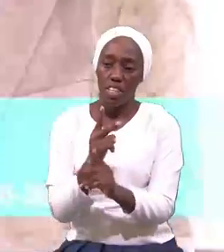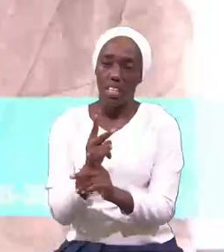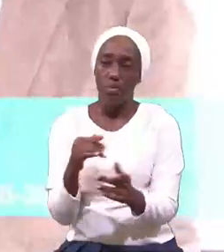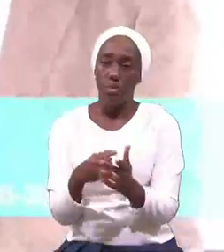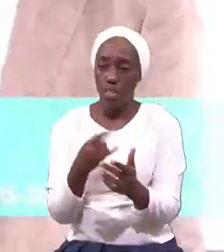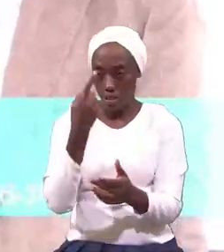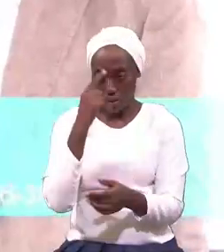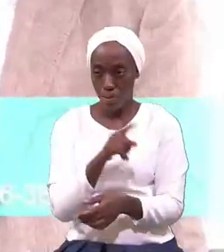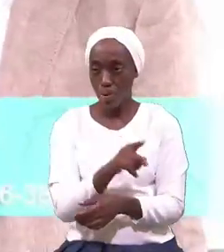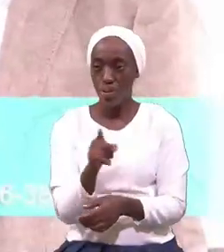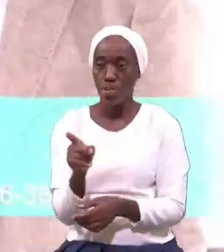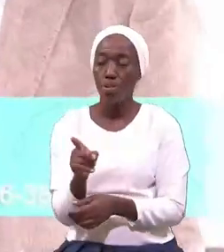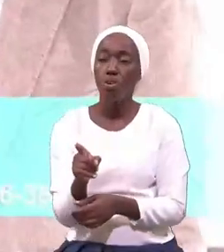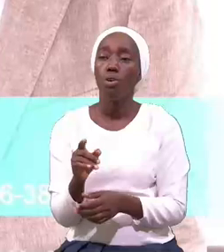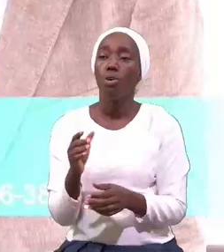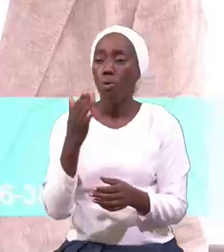toi.